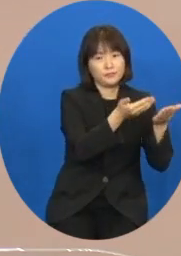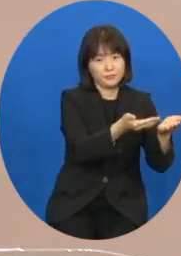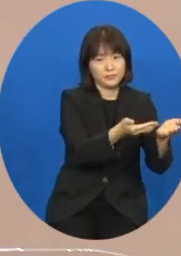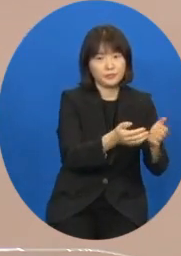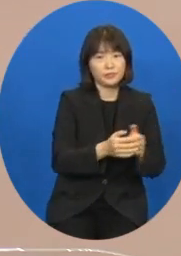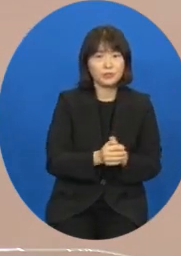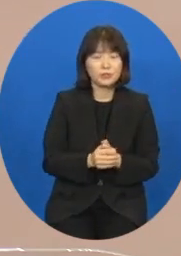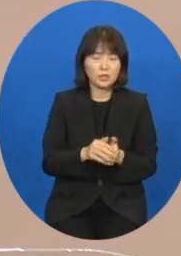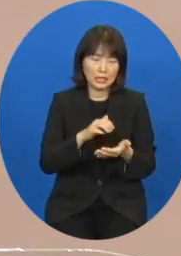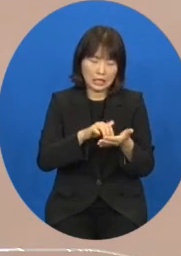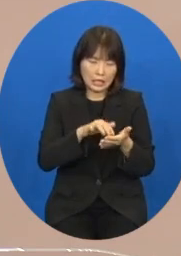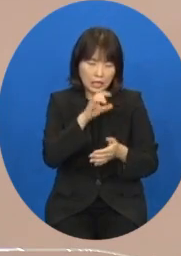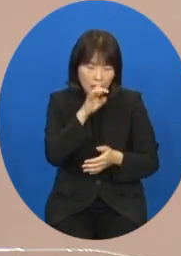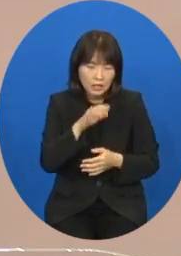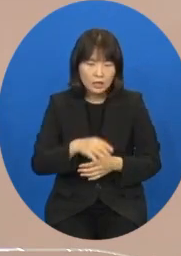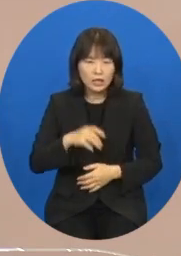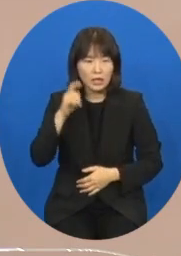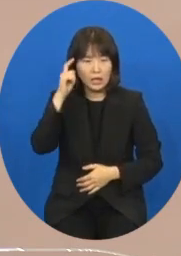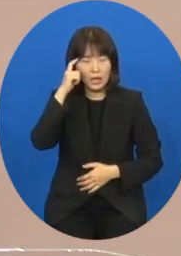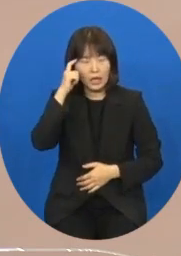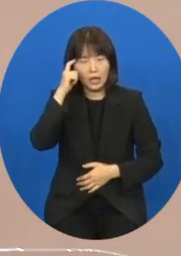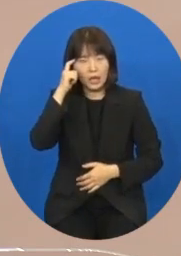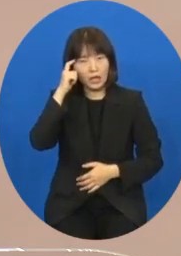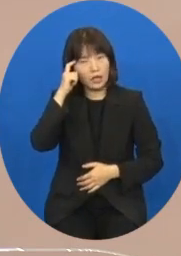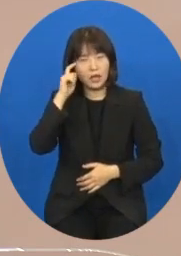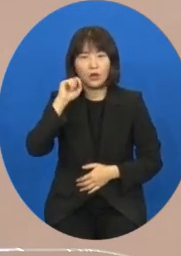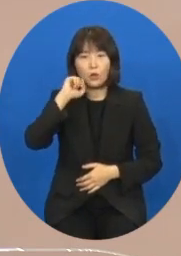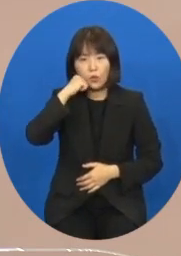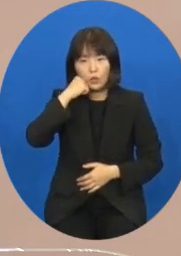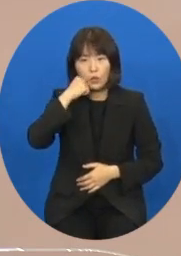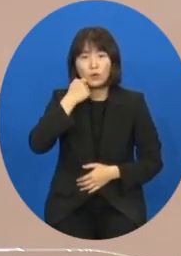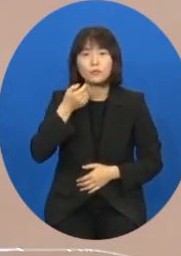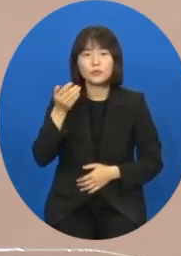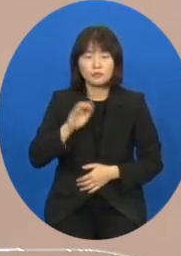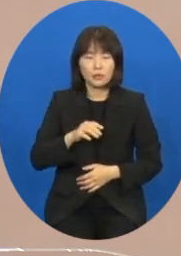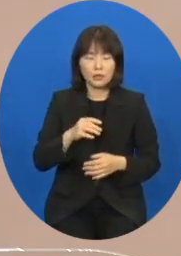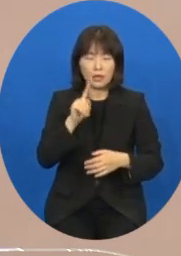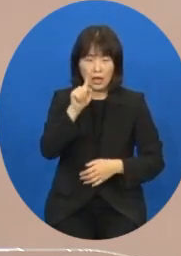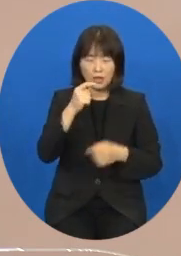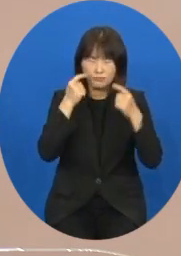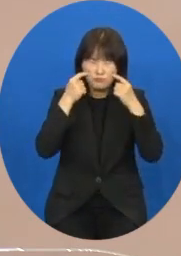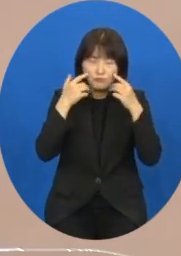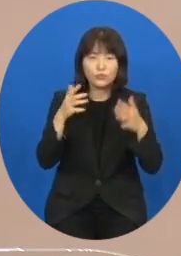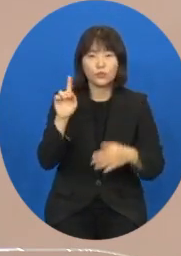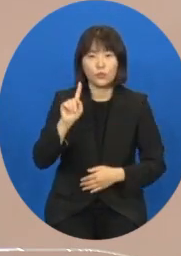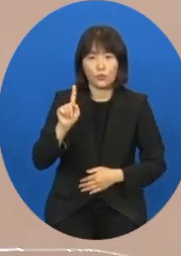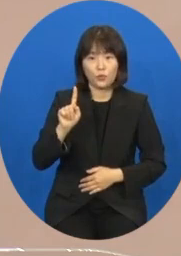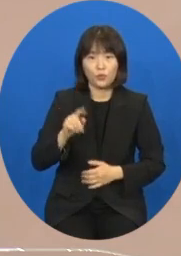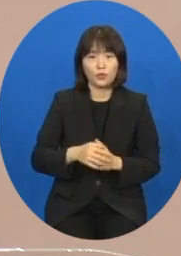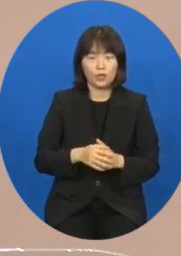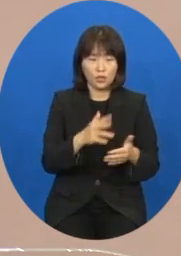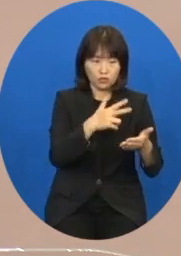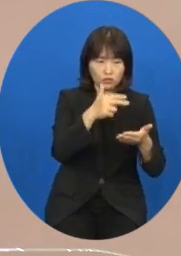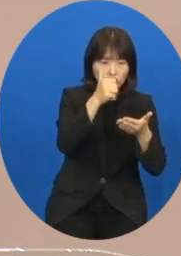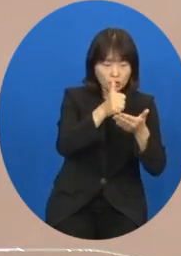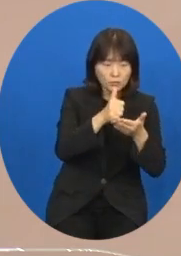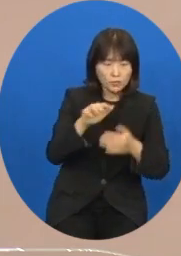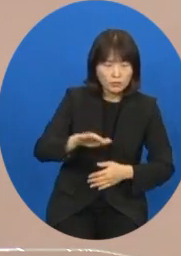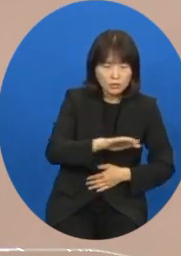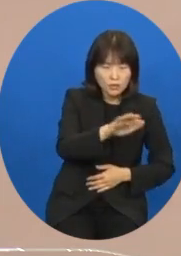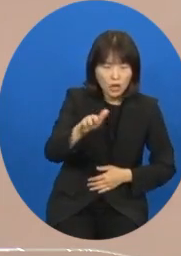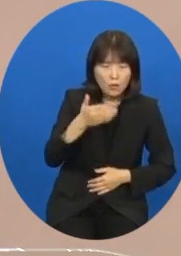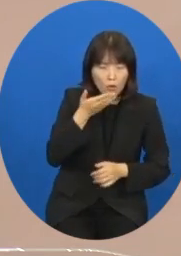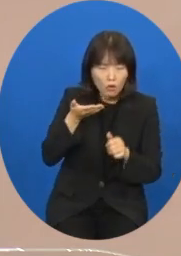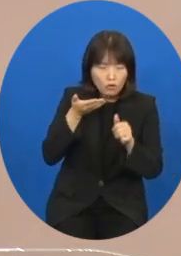계산도 안 되고 논리도 없어요. 그렇지만 한 가지 분명한 것은 주님이 이 무리들을 먹이려고 하시는